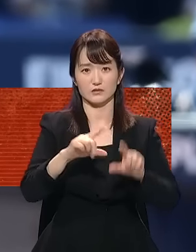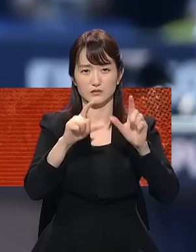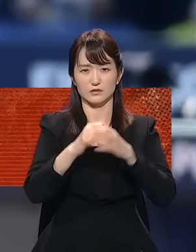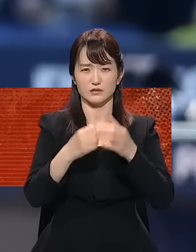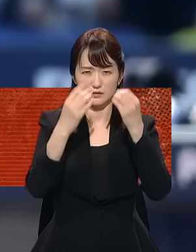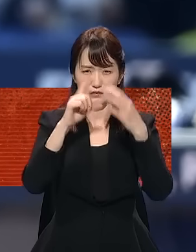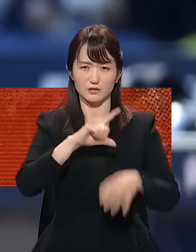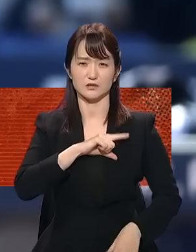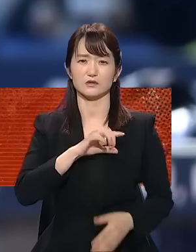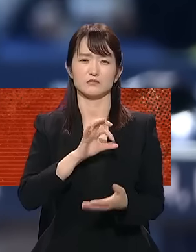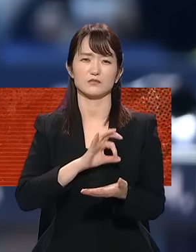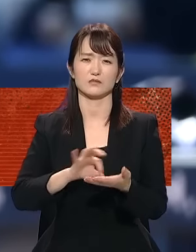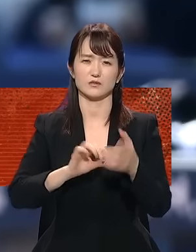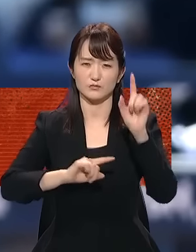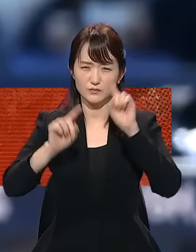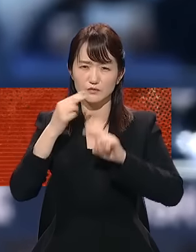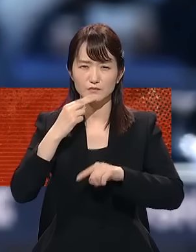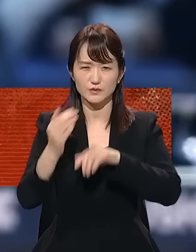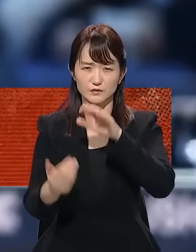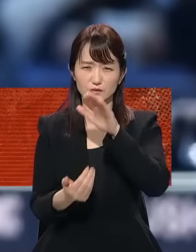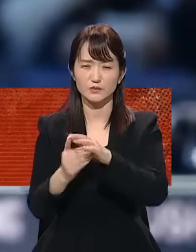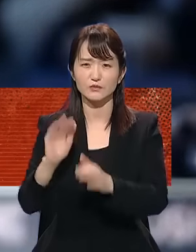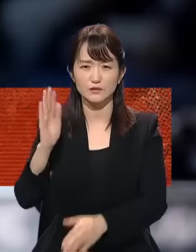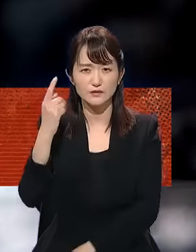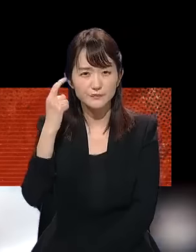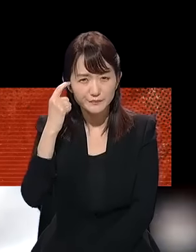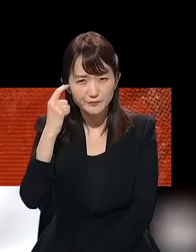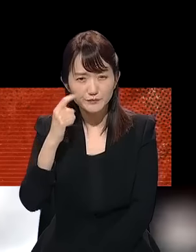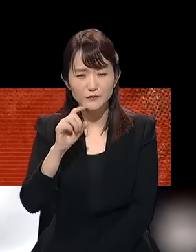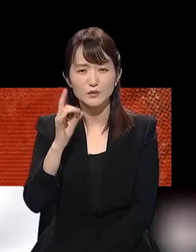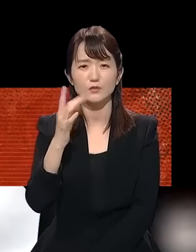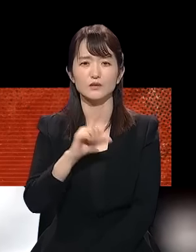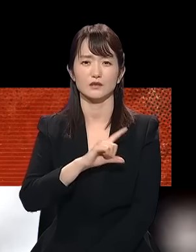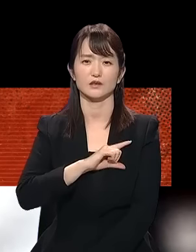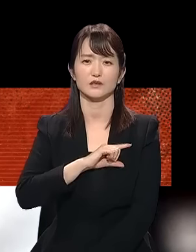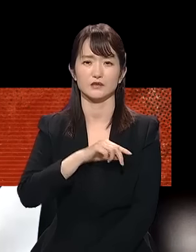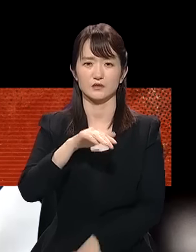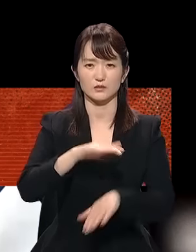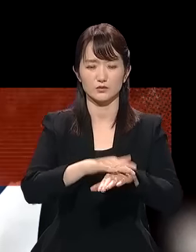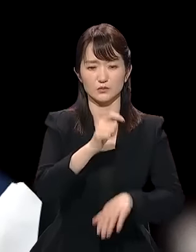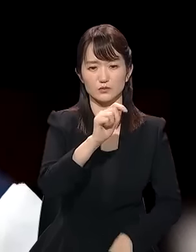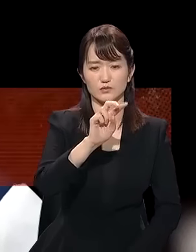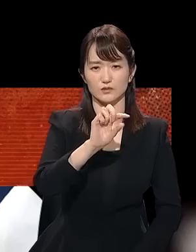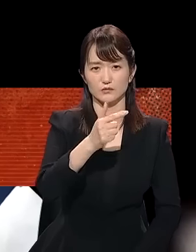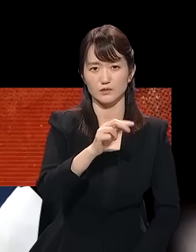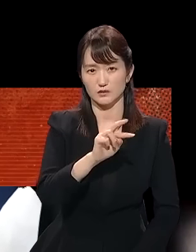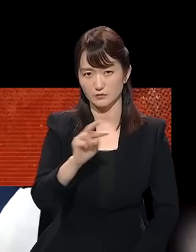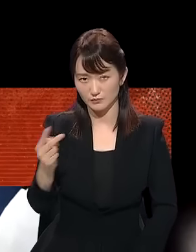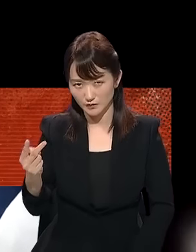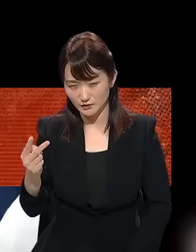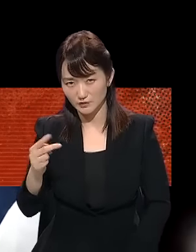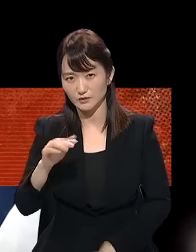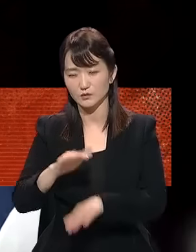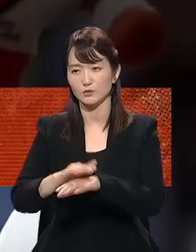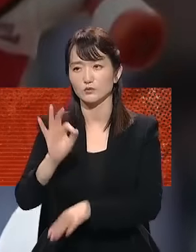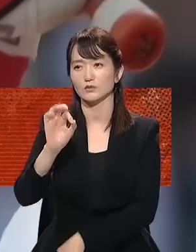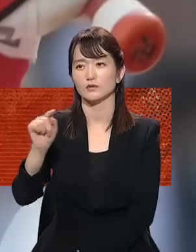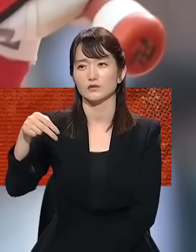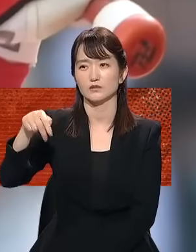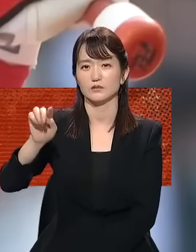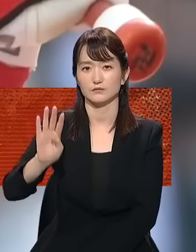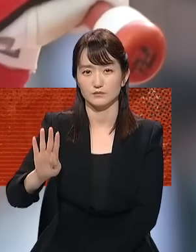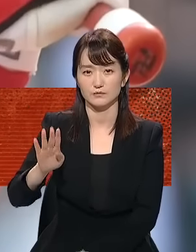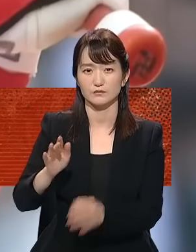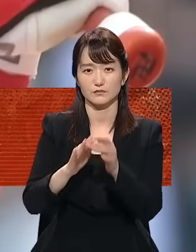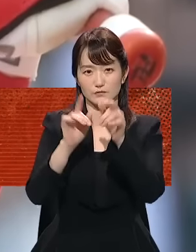쓰면 부상없이 최고가 될 수 있다고 들었다면서 본명인 손광민 손아섭 개명을 하게도 했습니다 누리꾼들